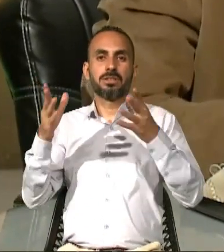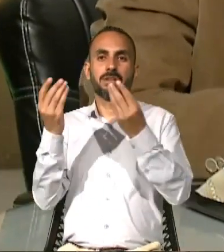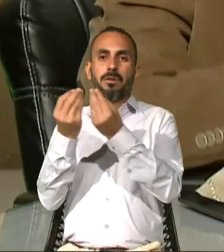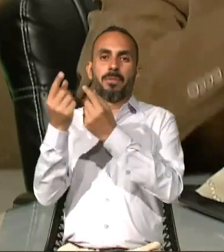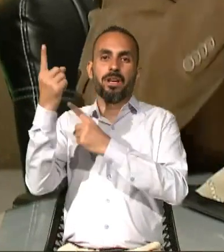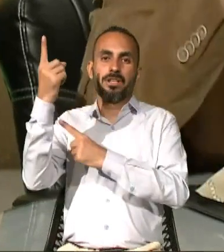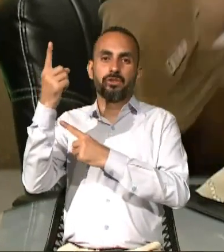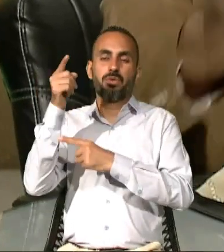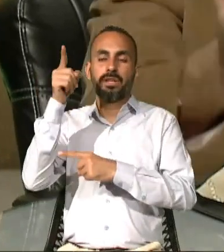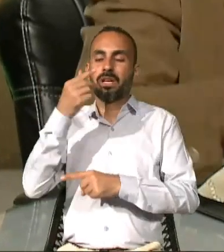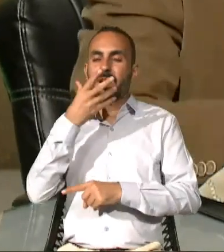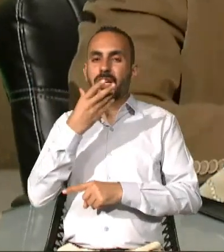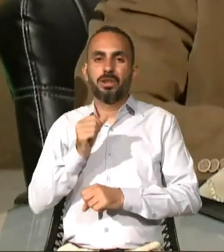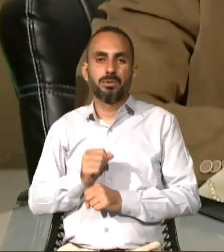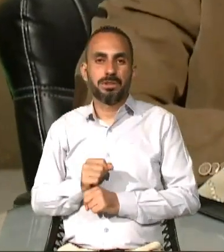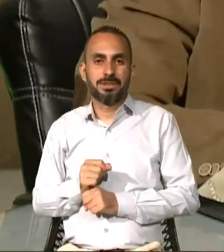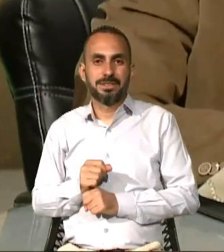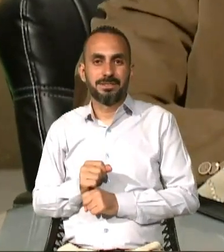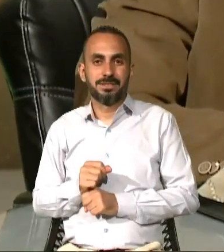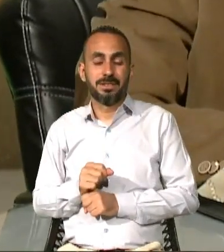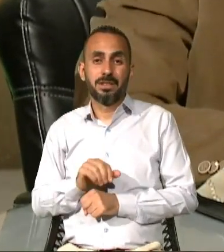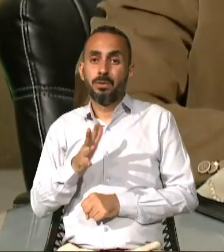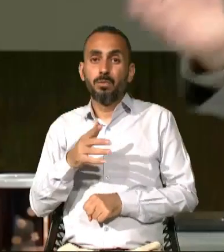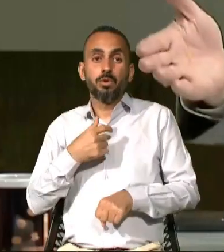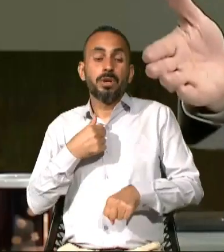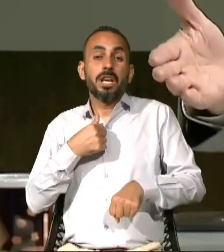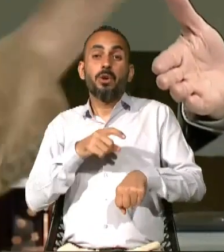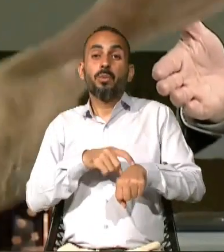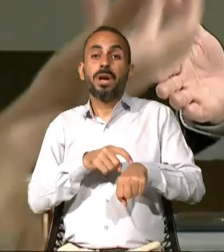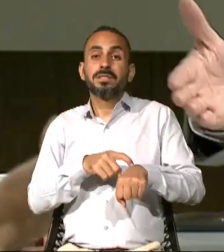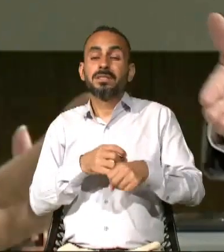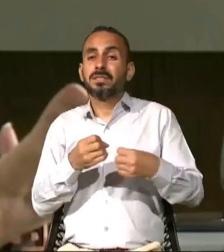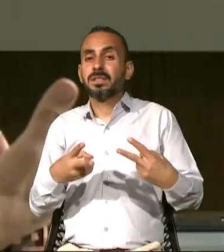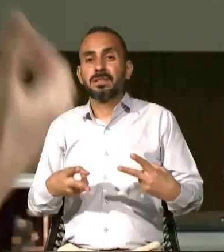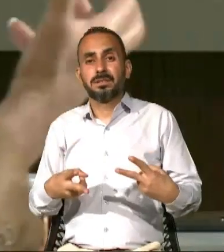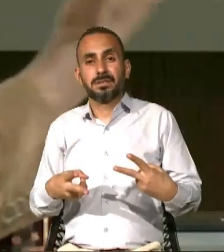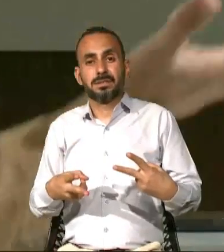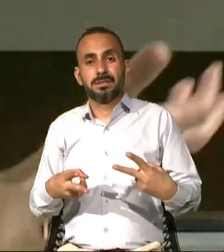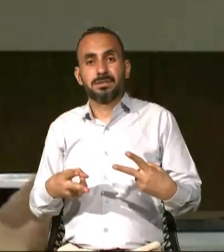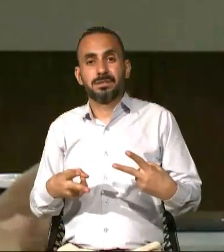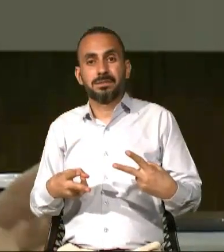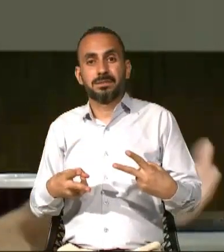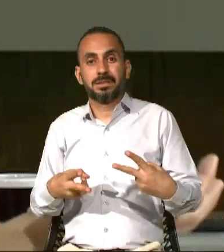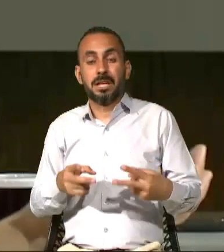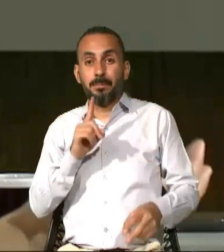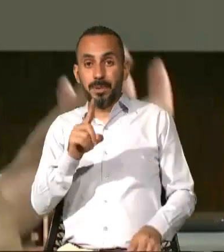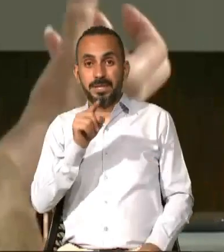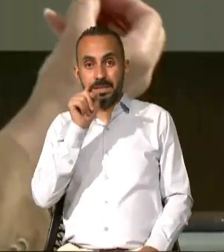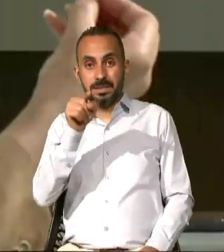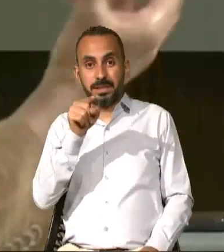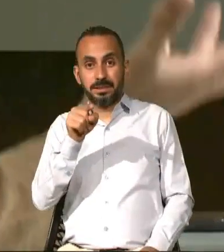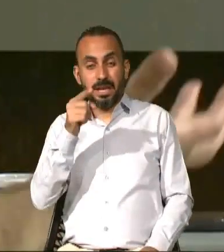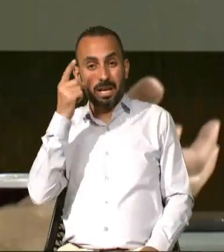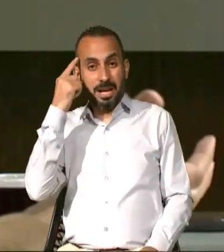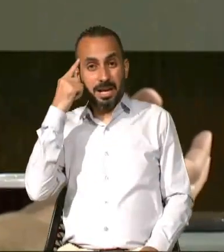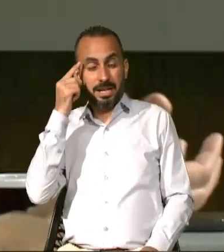وأقول له صدقني ليه خدمة. لسه في خدمة. لسه ليك خدمة. لسه ليك مشيئة قدام ربنا. انت مشغول بقضية